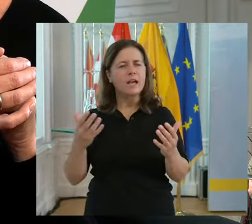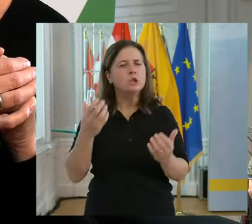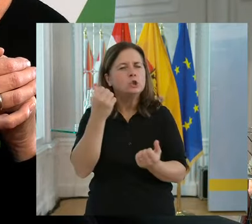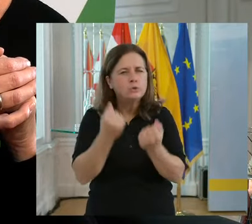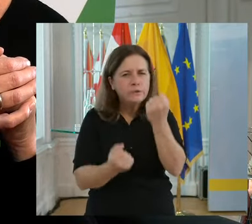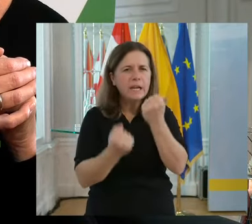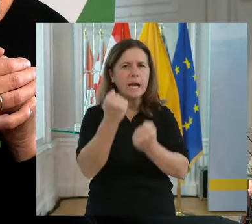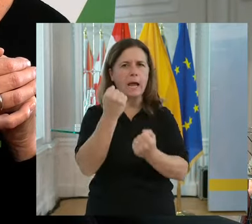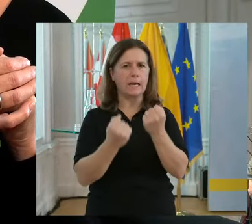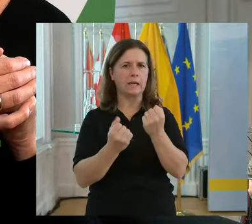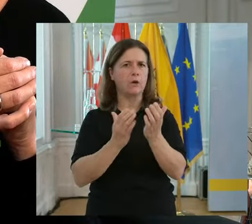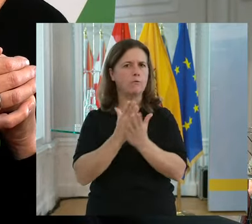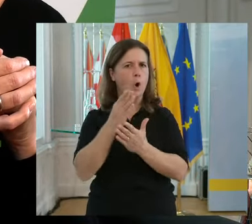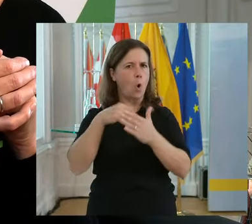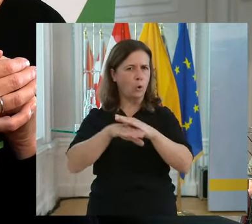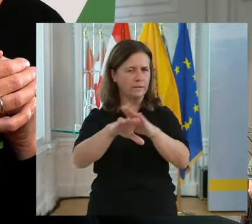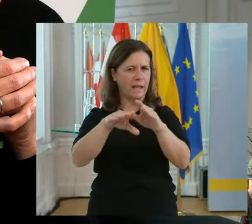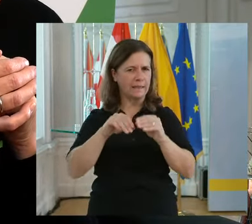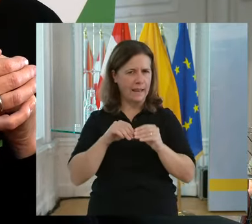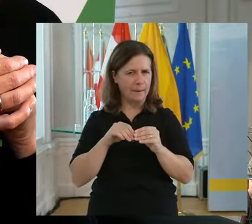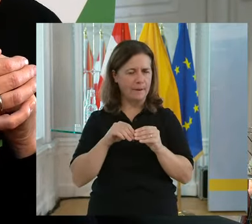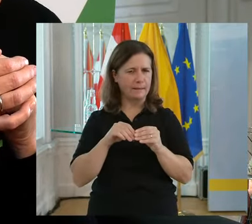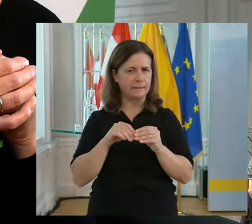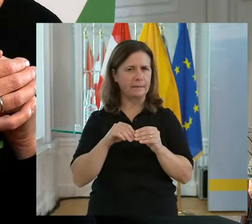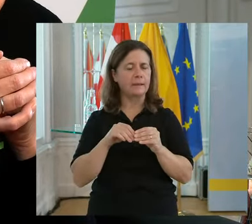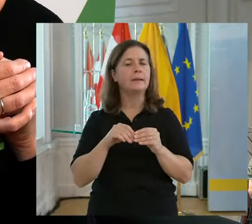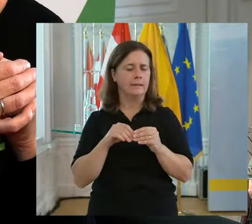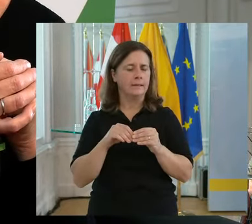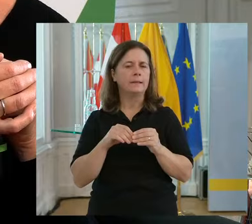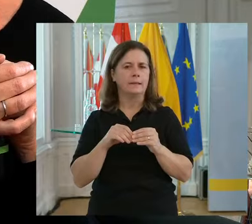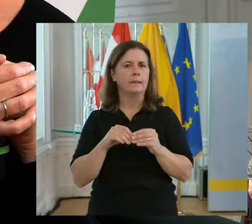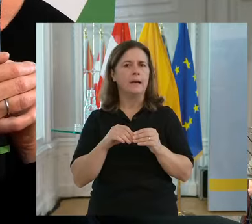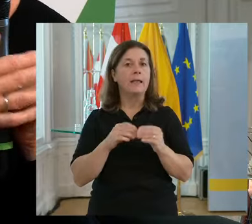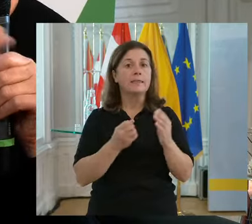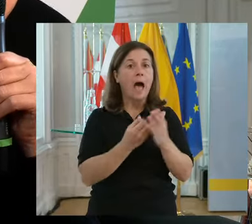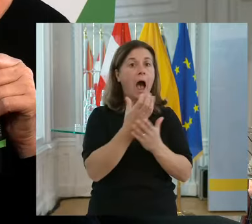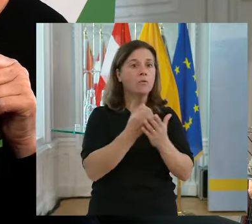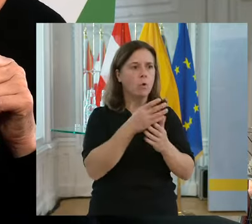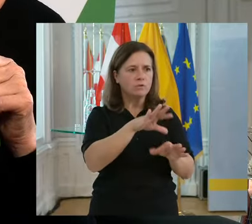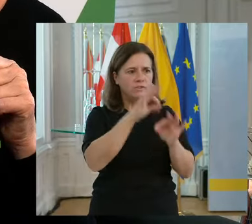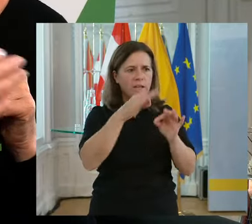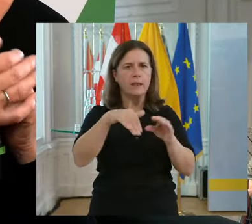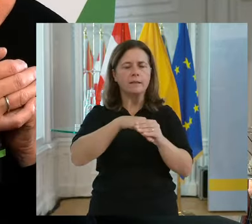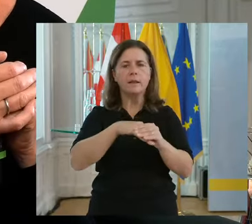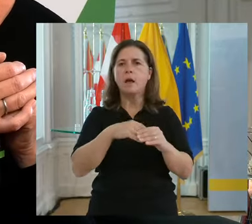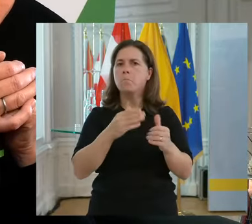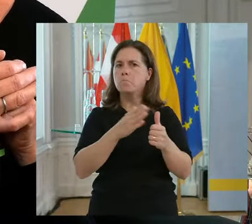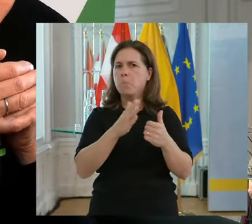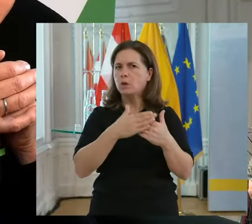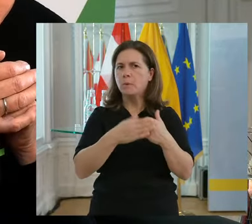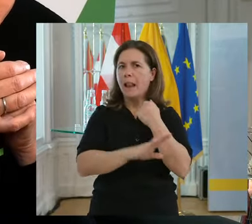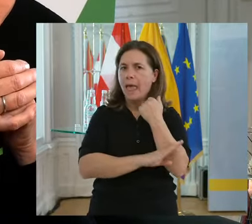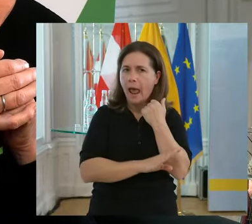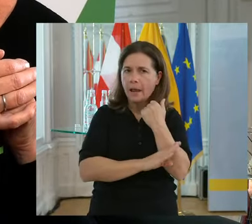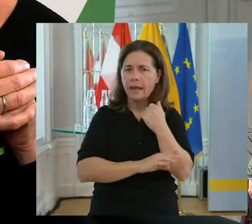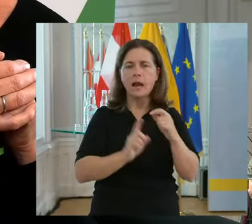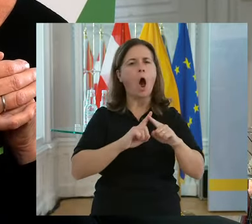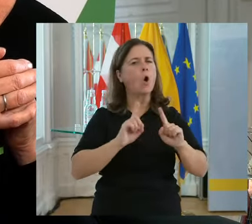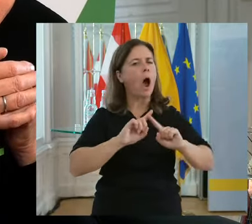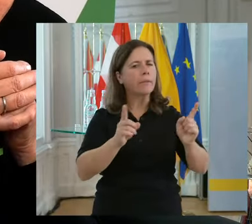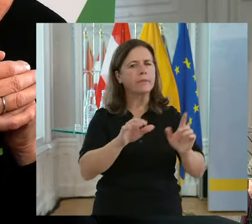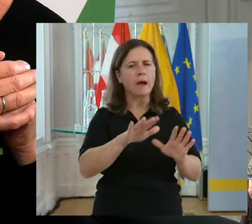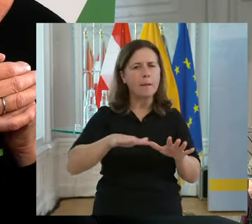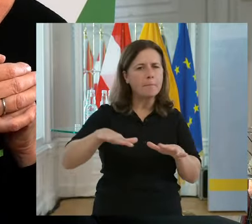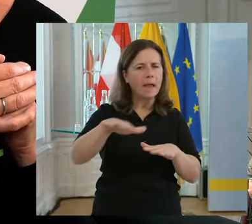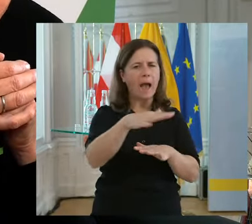schwierig Unternehmen oder wie schwer es Unternehmen haben, Nachwuchs zu finden, ob das jetzt im Lehrlingsbereich ist oder auch für andere Positionen mit